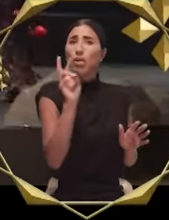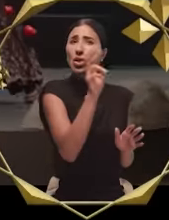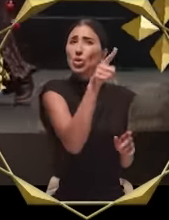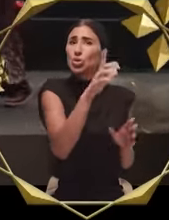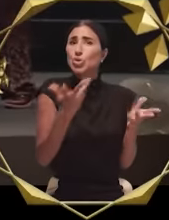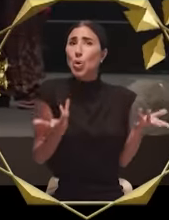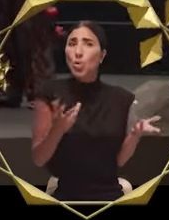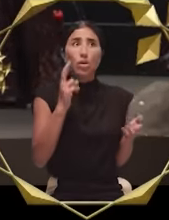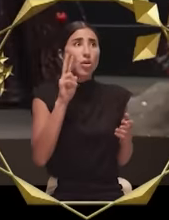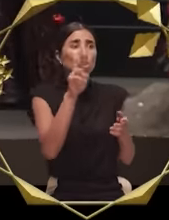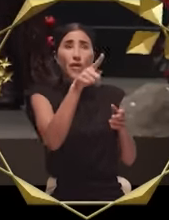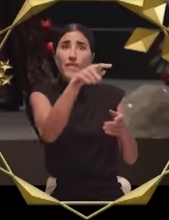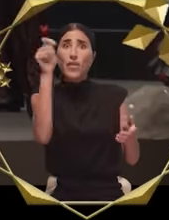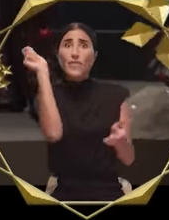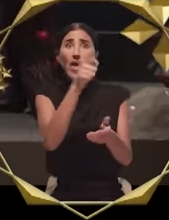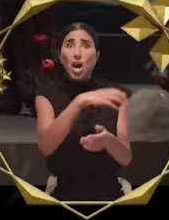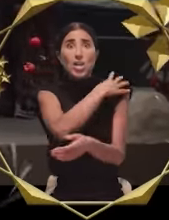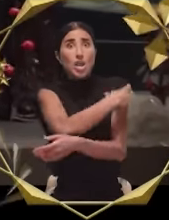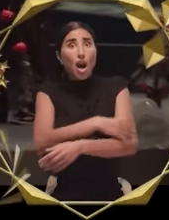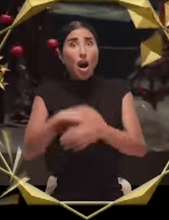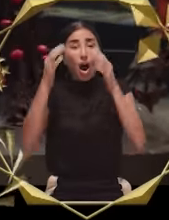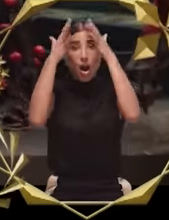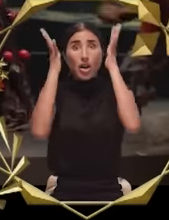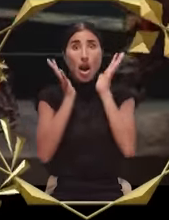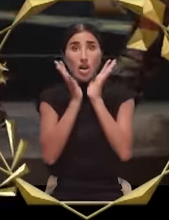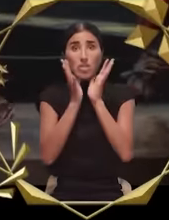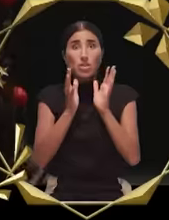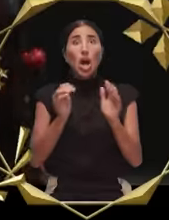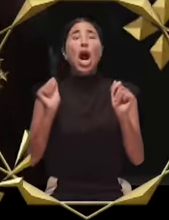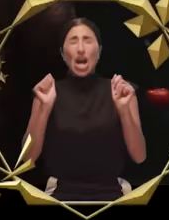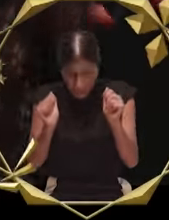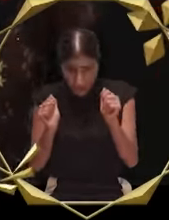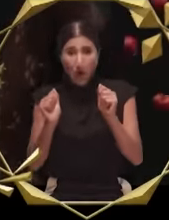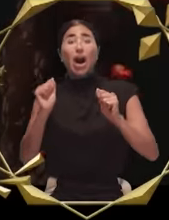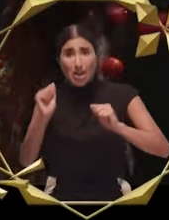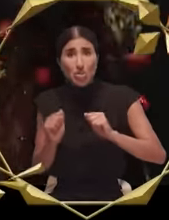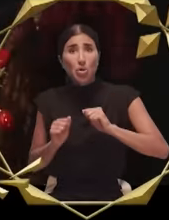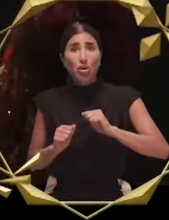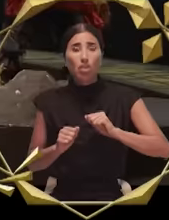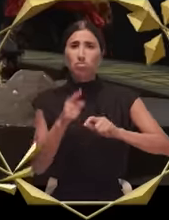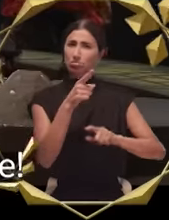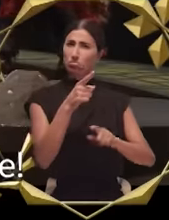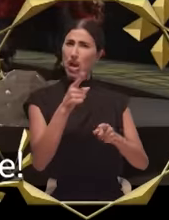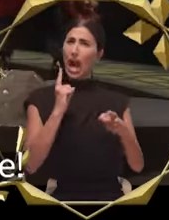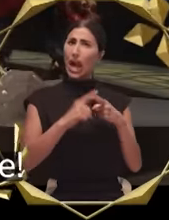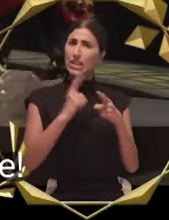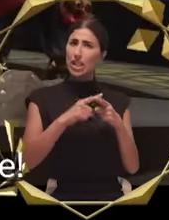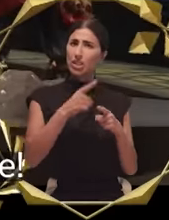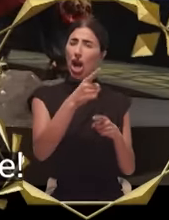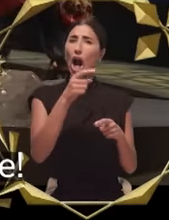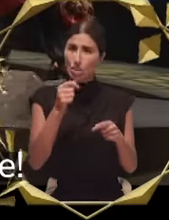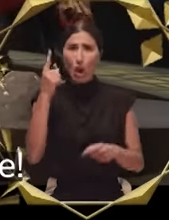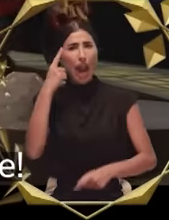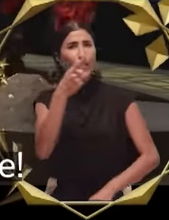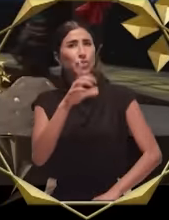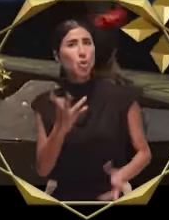انظر فأس تلك ذراعه وذاك رأس أتشو أتشو تمثال